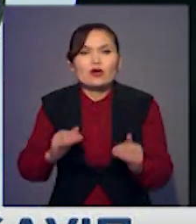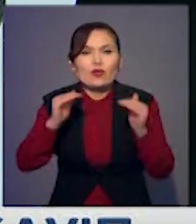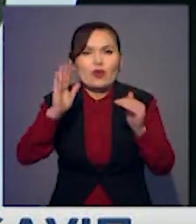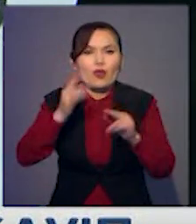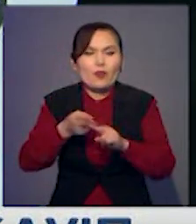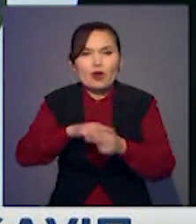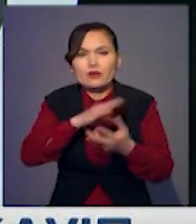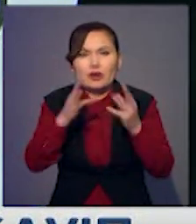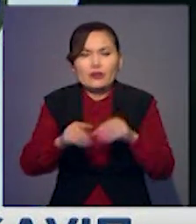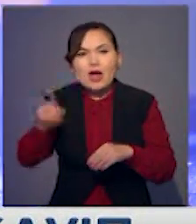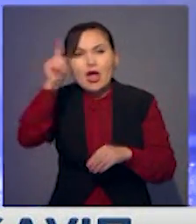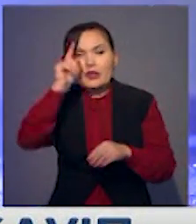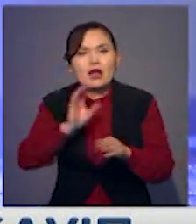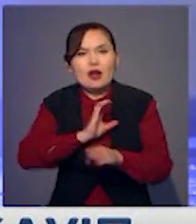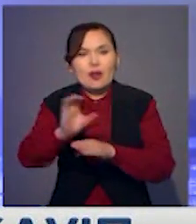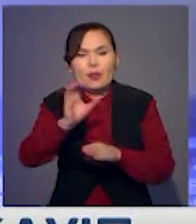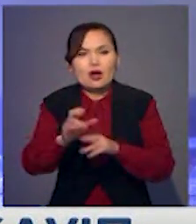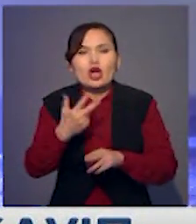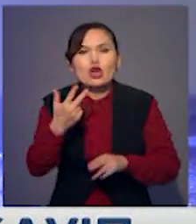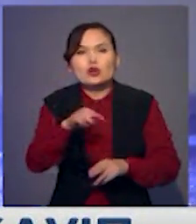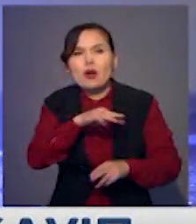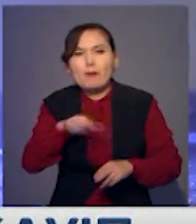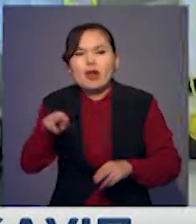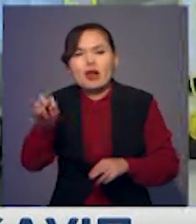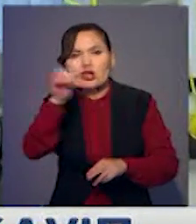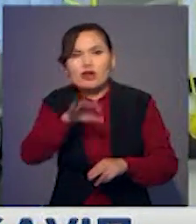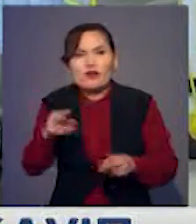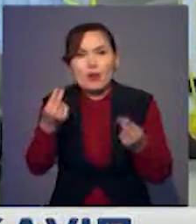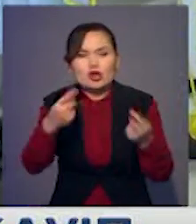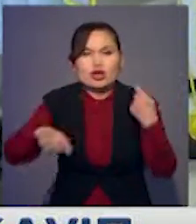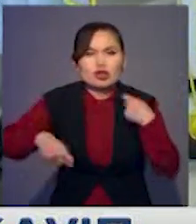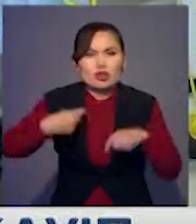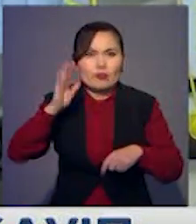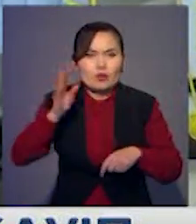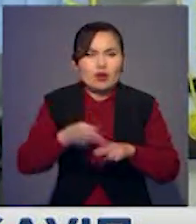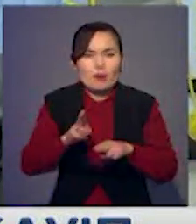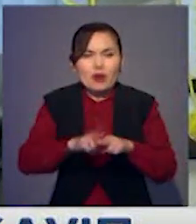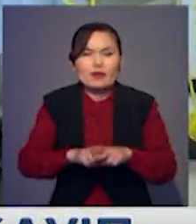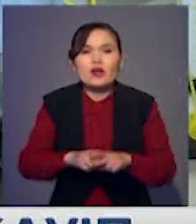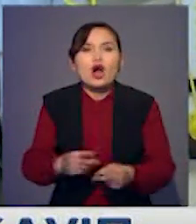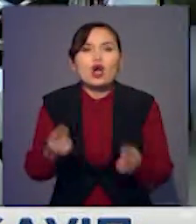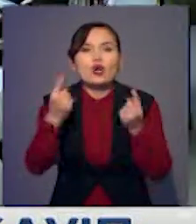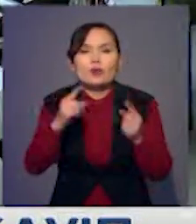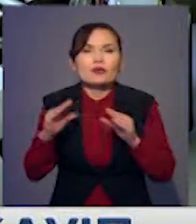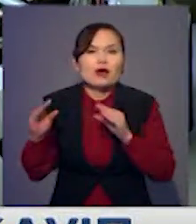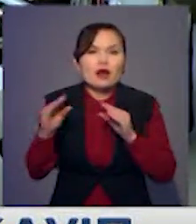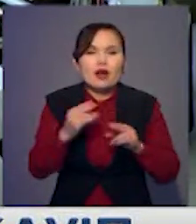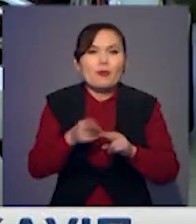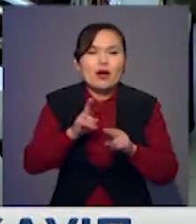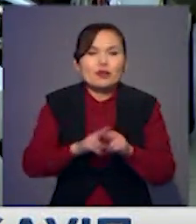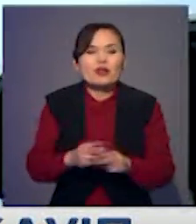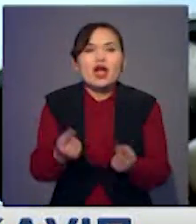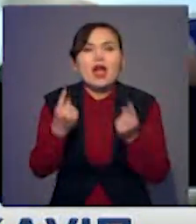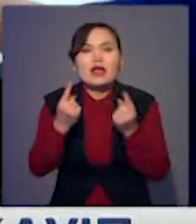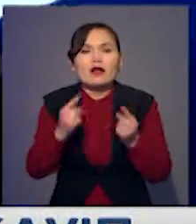бойынша бұл неміс экспорттаушыларын 3 миллиард евро қосымша шығынға батырады. BMW, Airbus және Deutsche Bank секілді